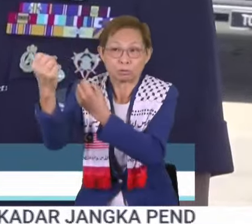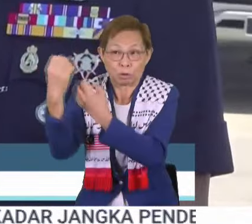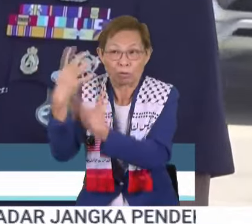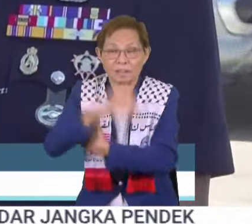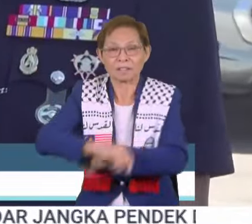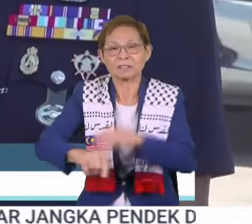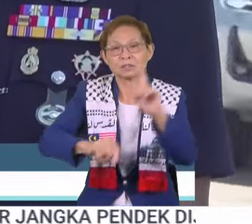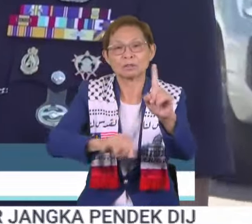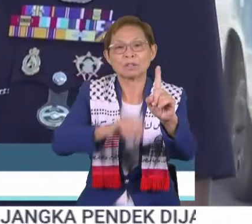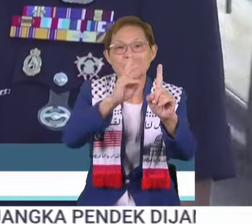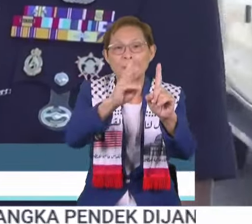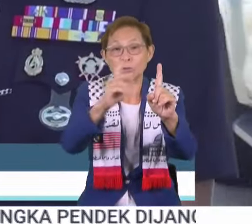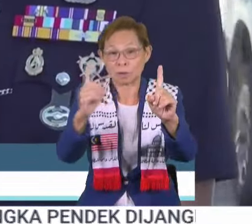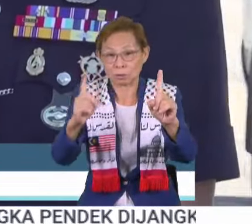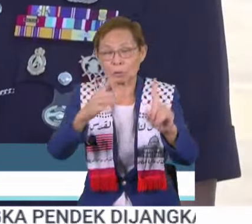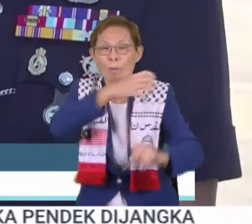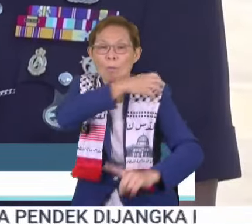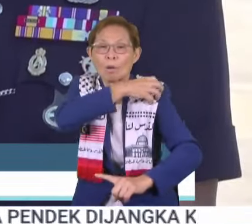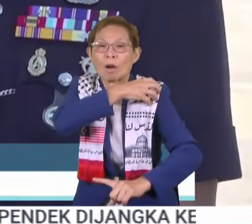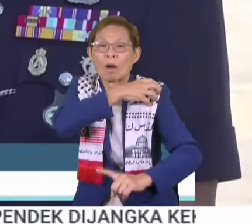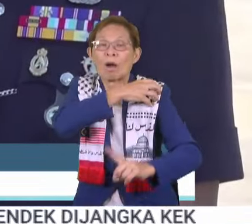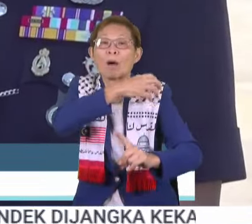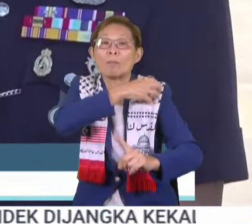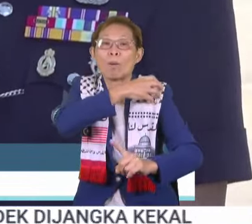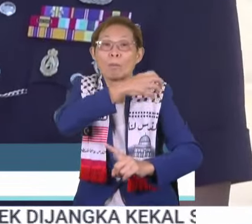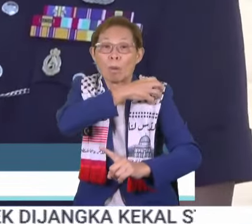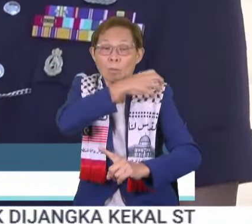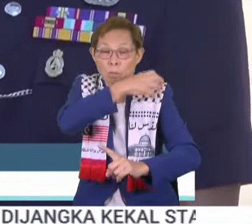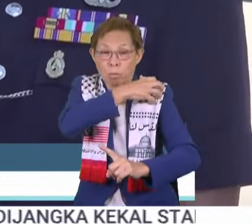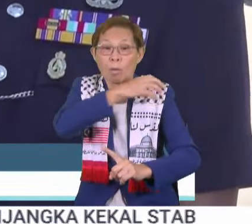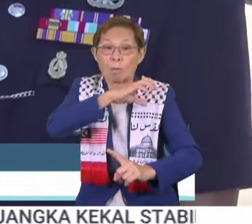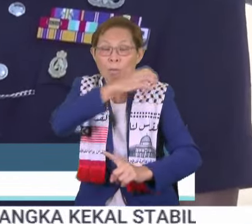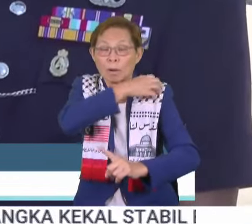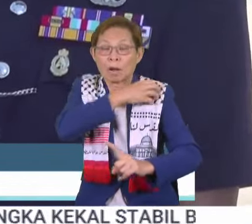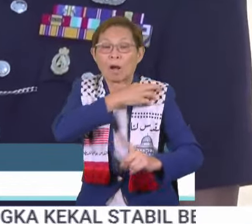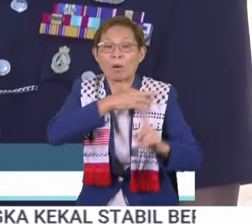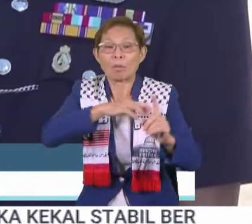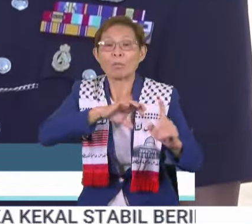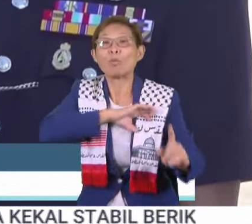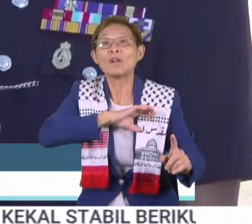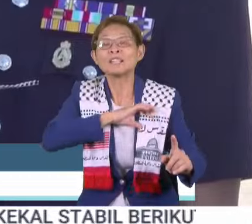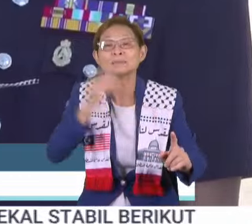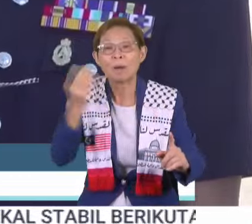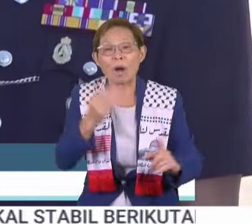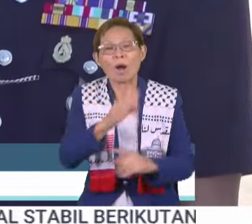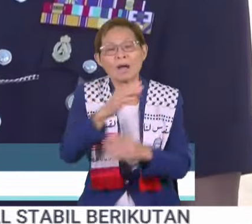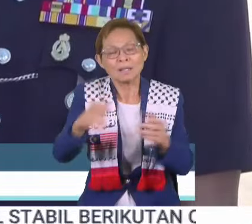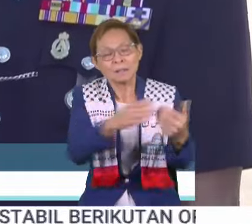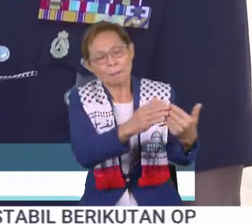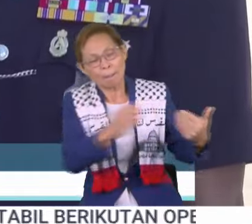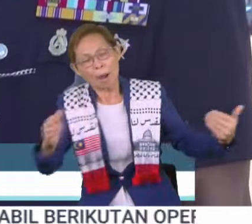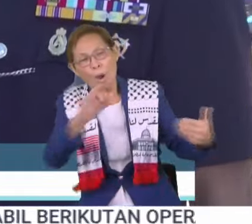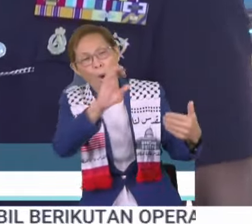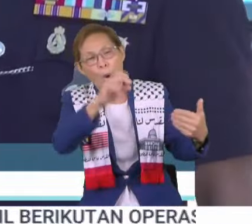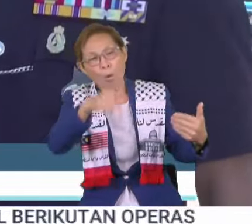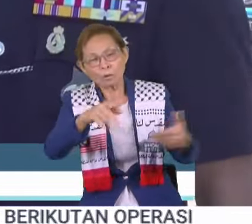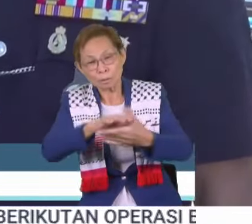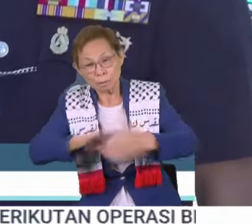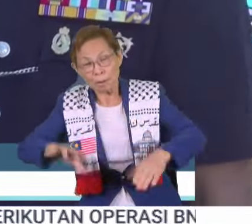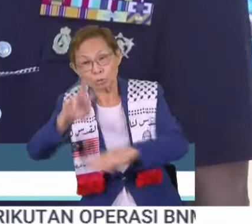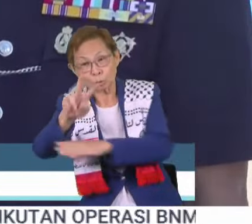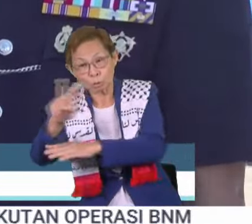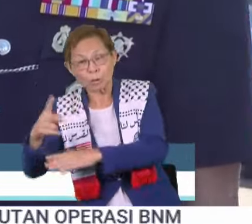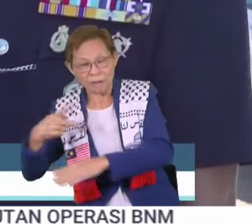dan 161 pegawai rendah polis trafik yang bertugas sepanjang tempoh Ops Selamat 22 ini. Dan kita